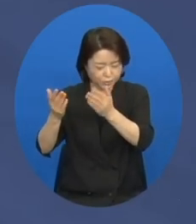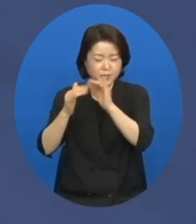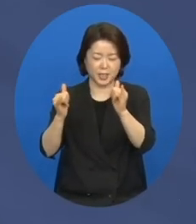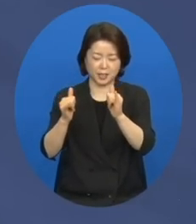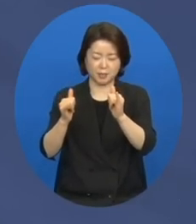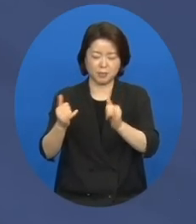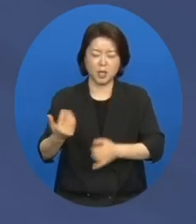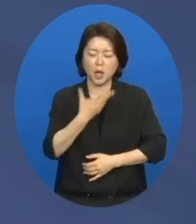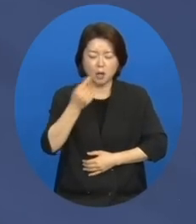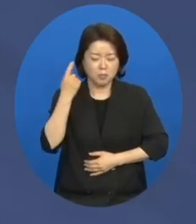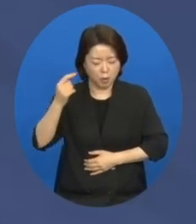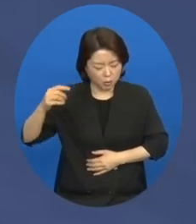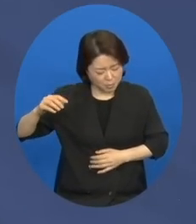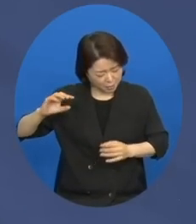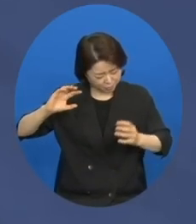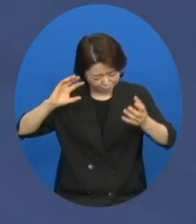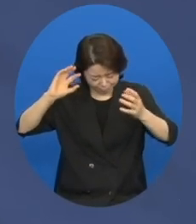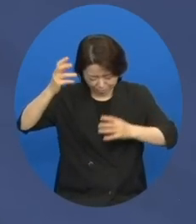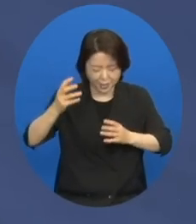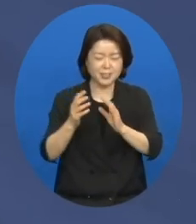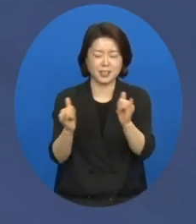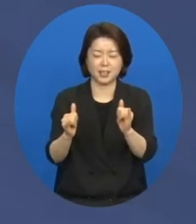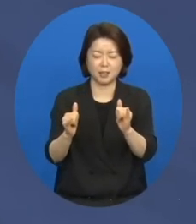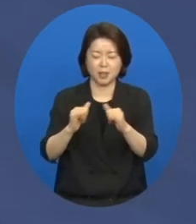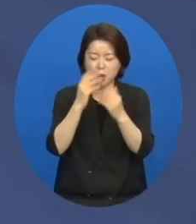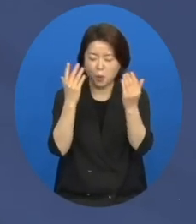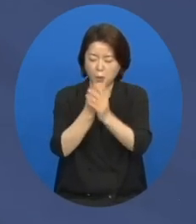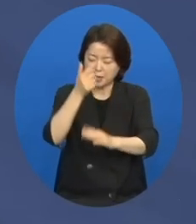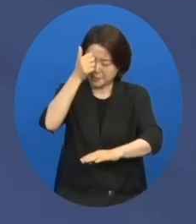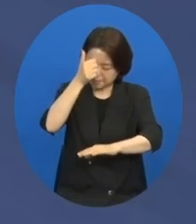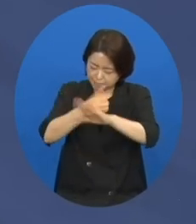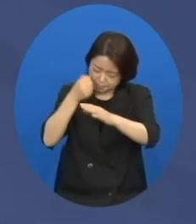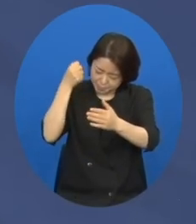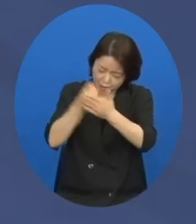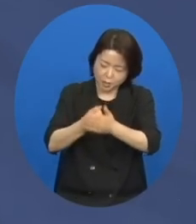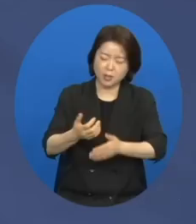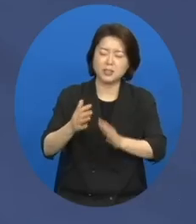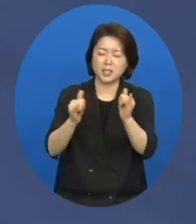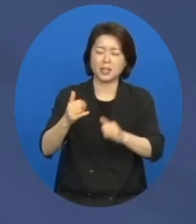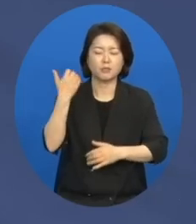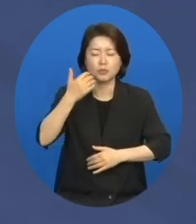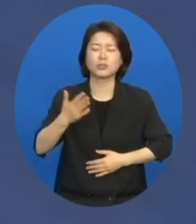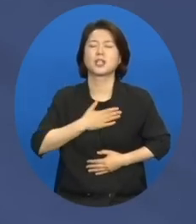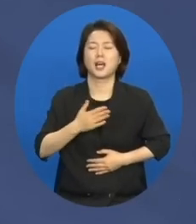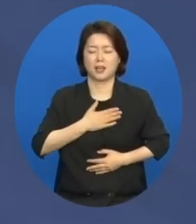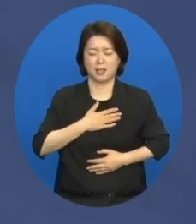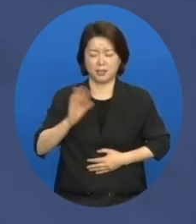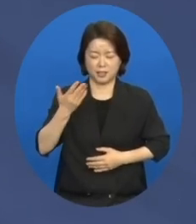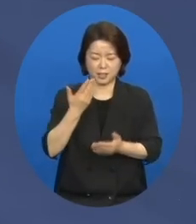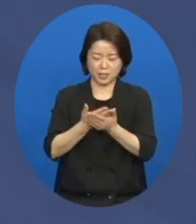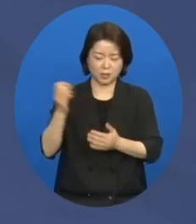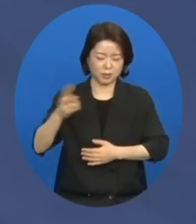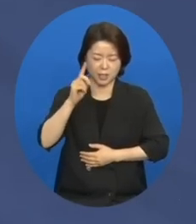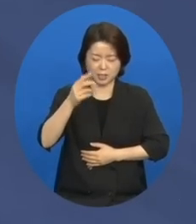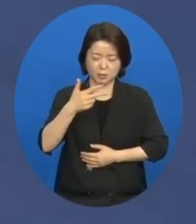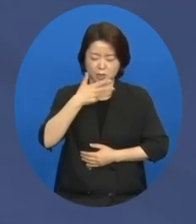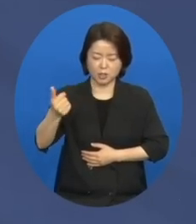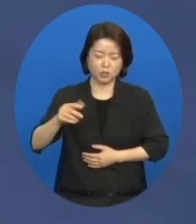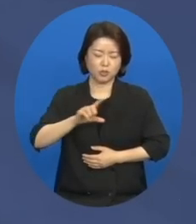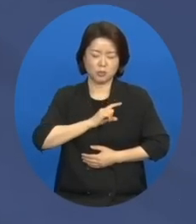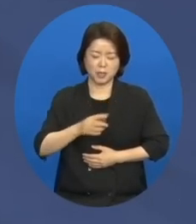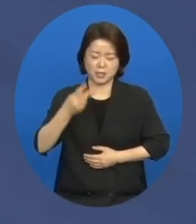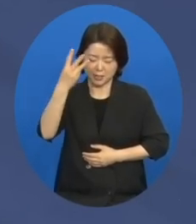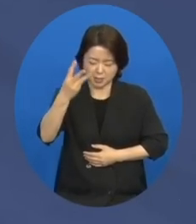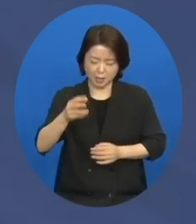복음에 미친 사람, 복음으로 완전히 결론난 사람이 내가 되게 해달라고 다시 한번 주님의 이름 세 번